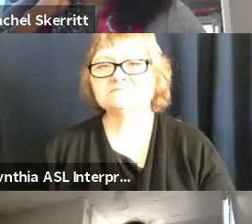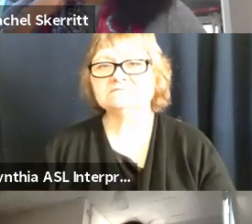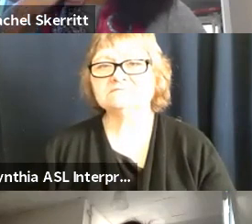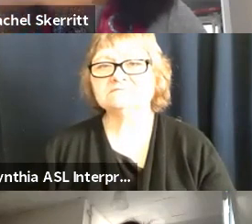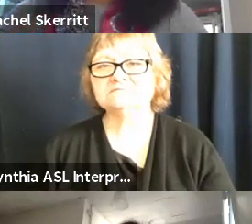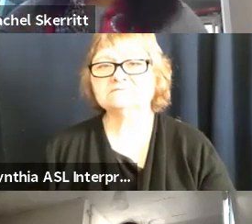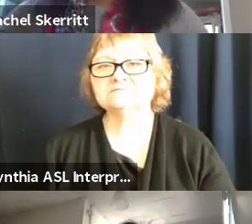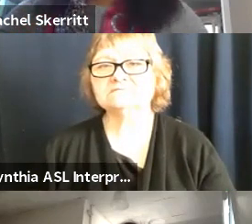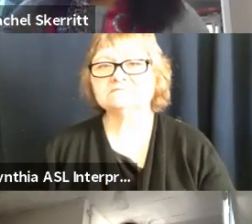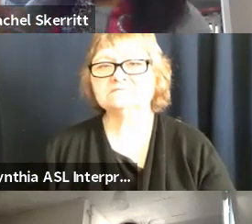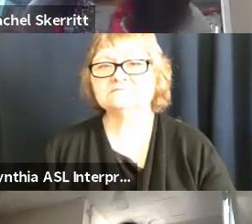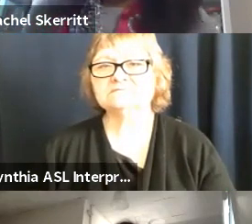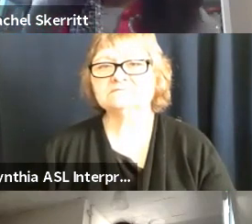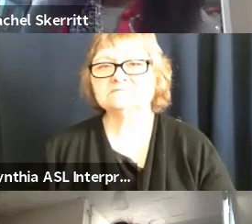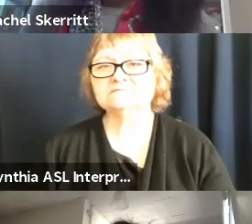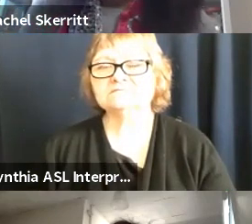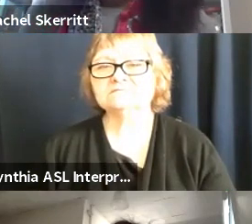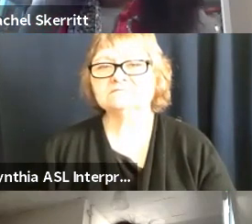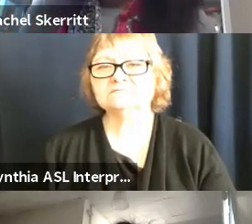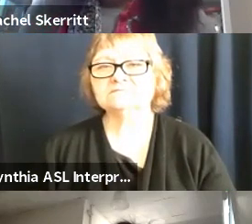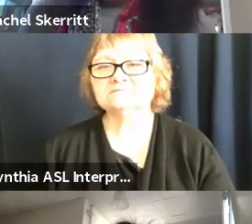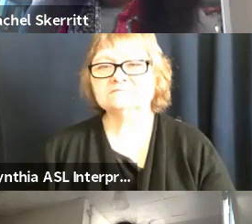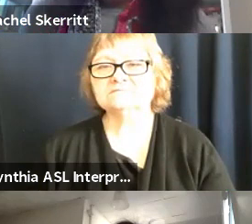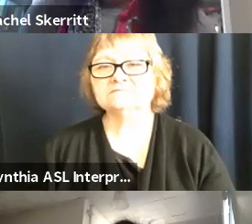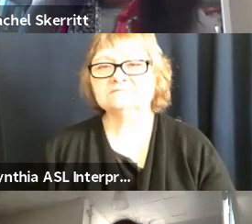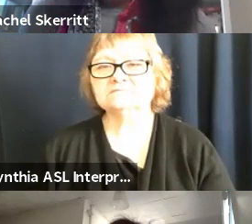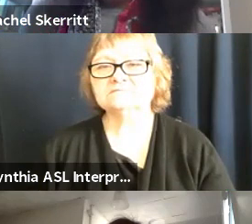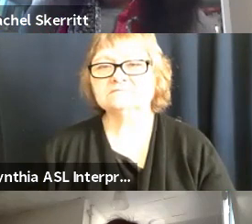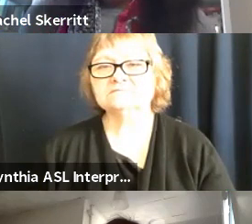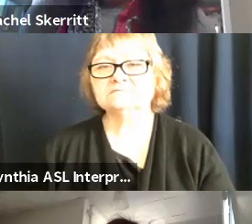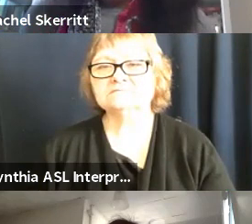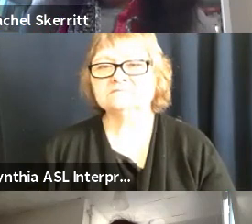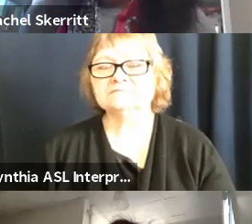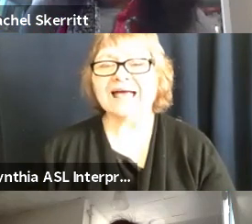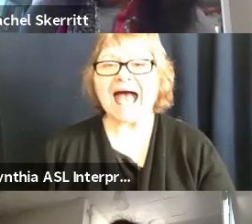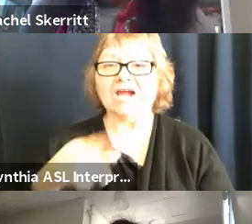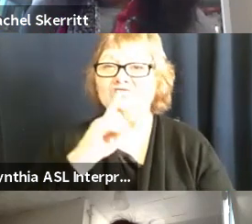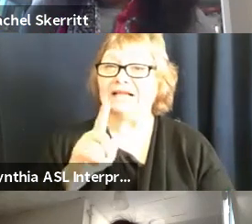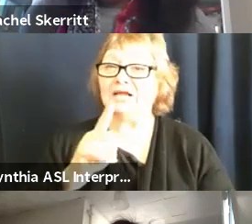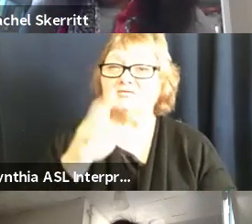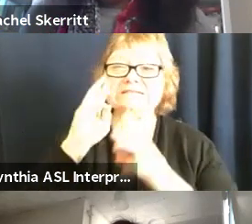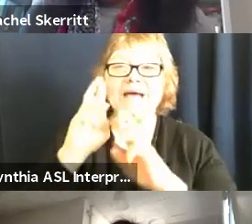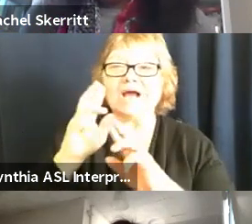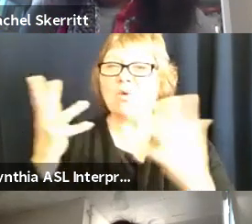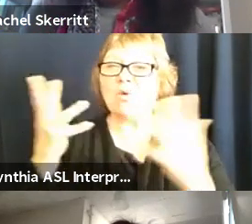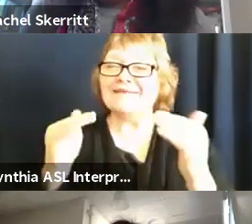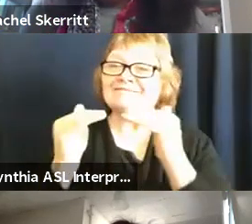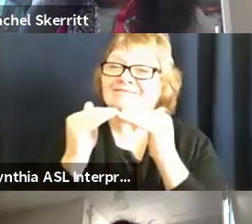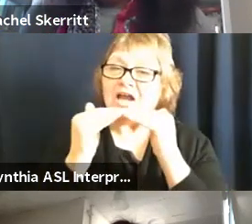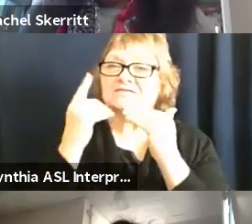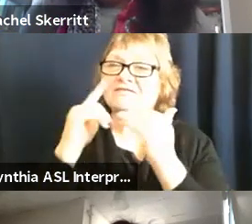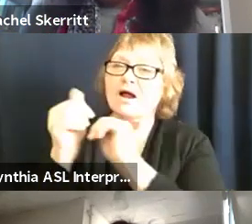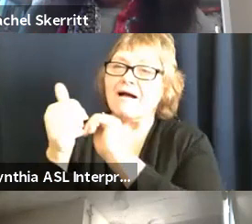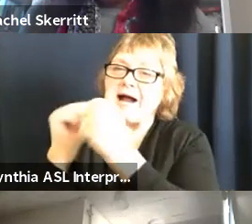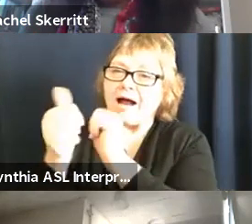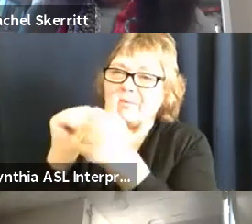And we actually...respect more the fairness of competition. 咁樣呢幾間